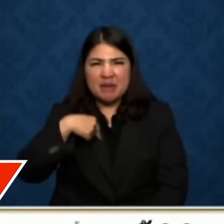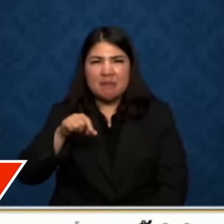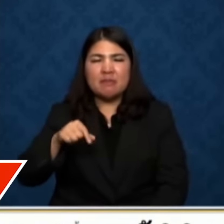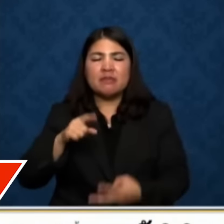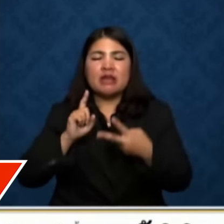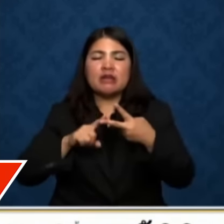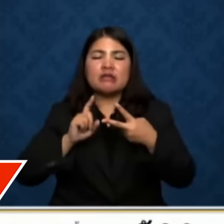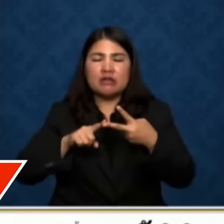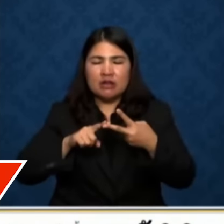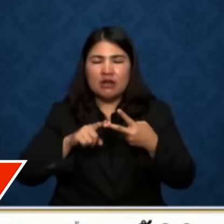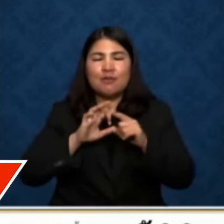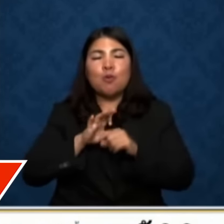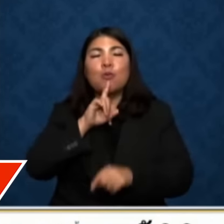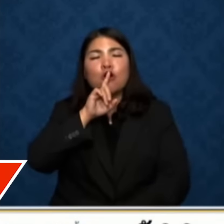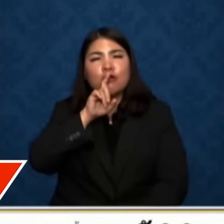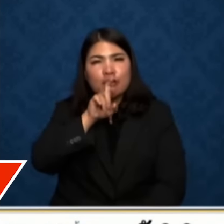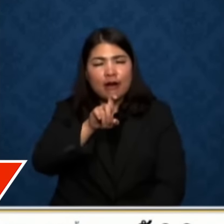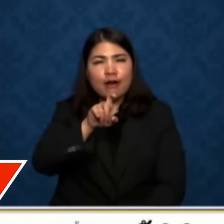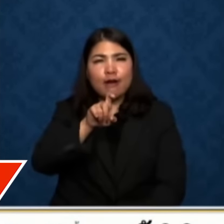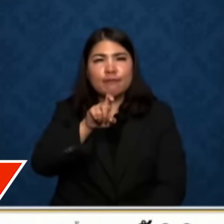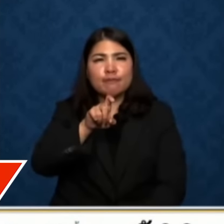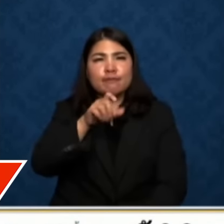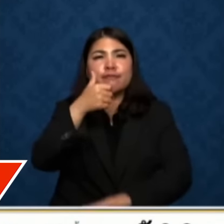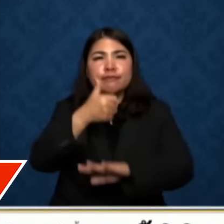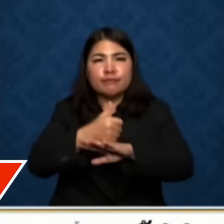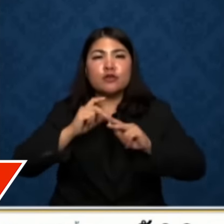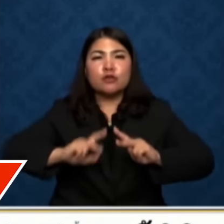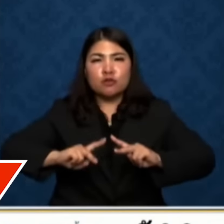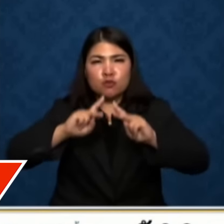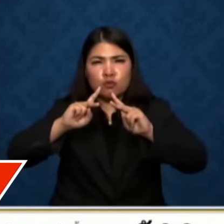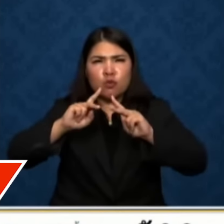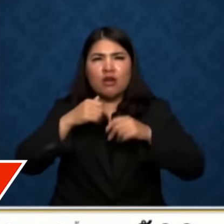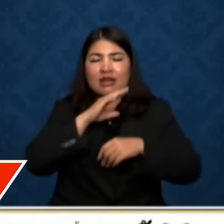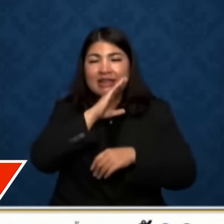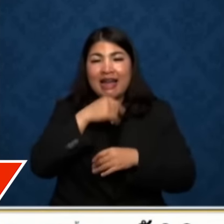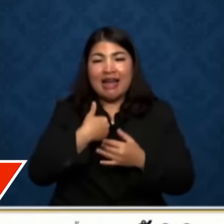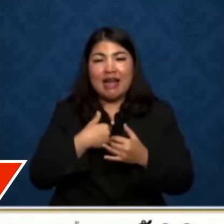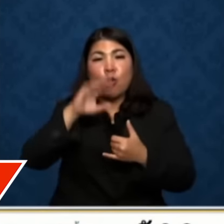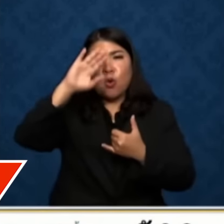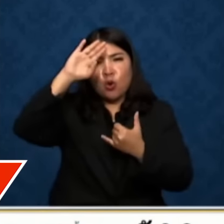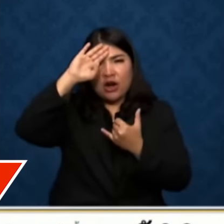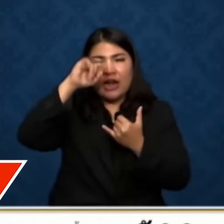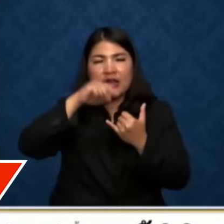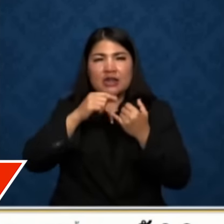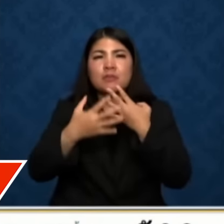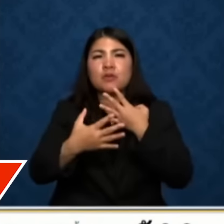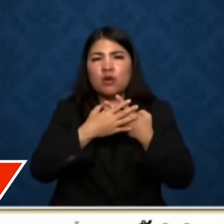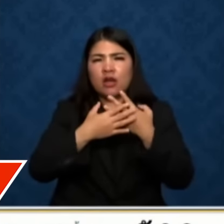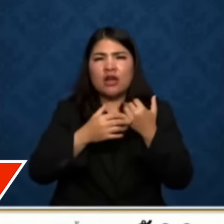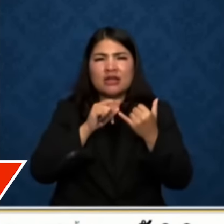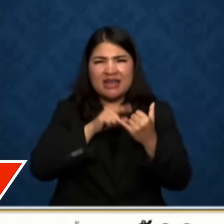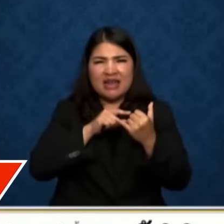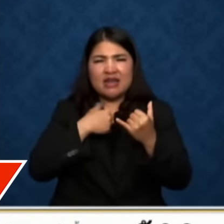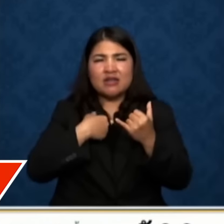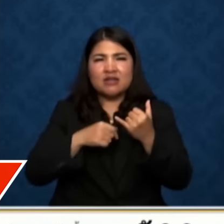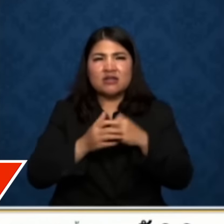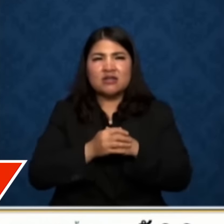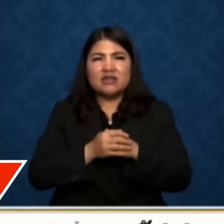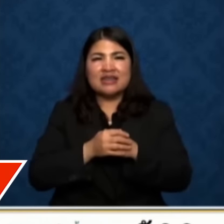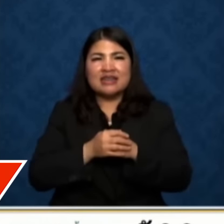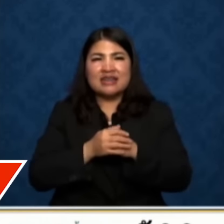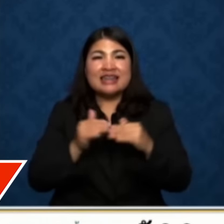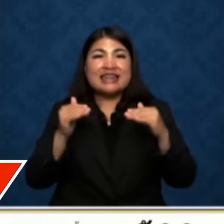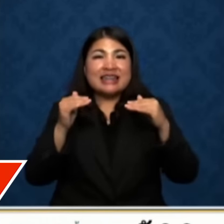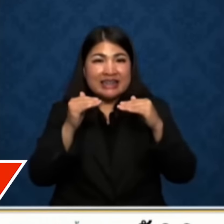มต้องถามคำถามนี้ถึงท่านรัฐมนตรีครับว่าคนไข้เนี่ยที่เป็นผู้ต้องขังเนี่ยนะครับมีสิทธิ์ที่